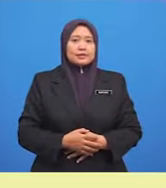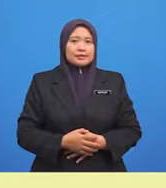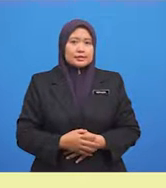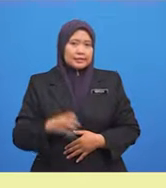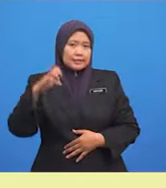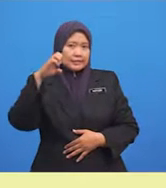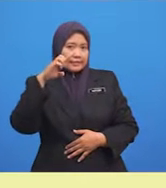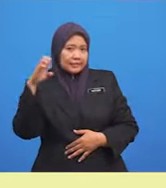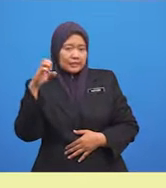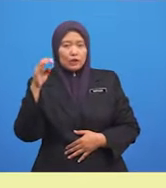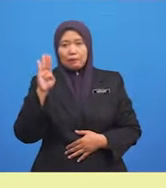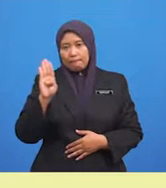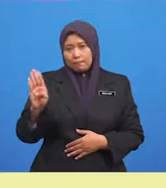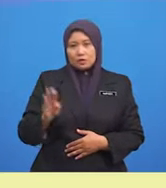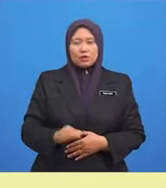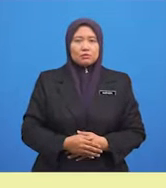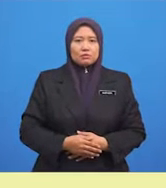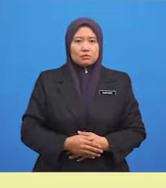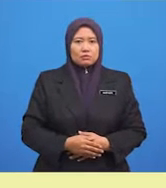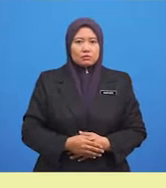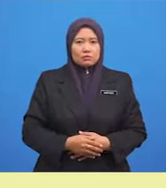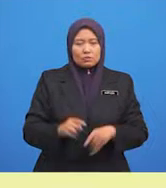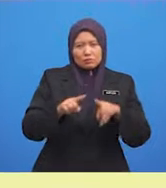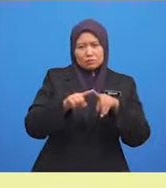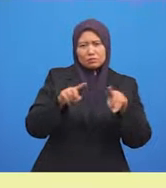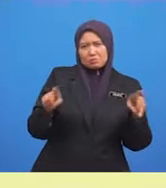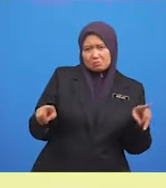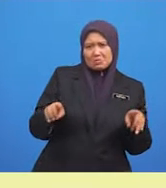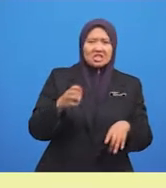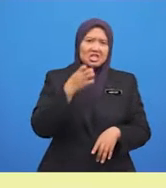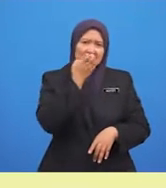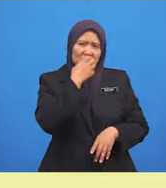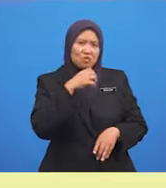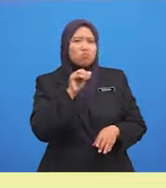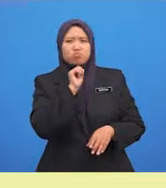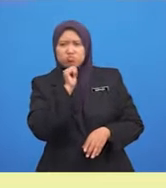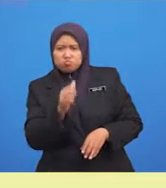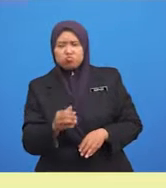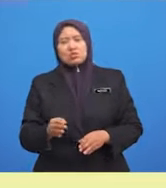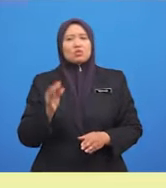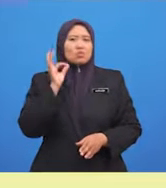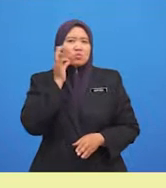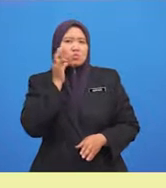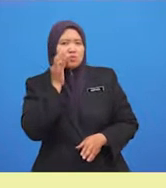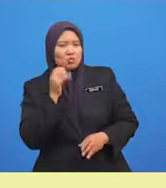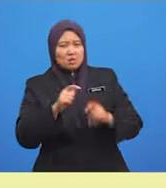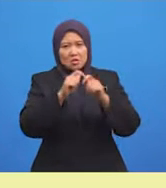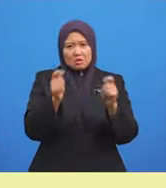Manakala, apple bukan buah-buahan tempatan. Apple bukan unsur bagi